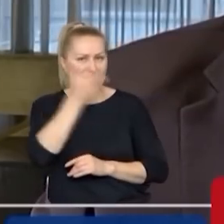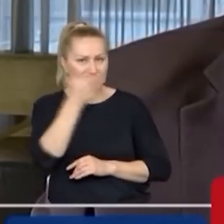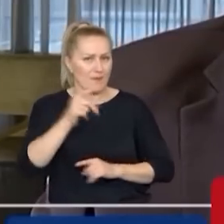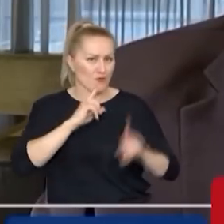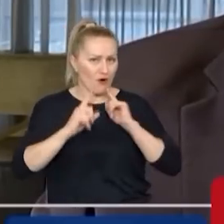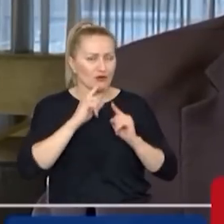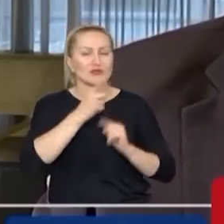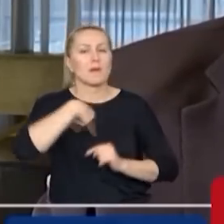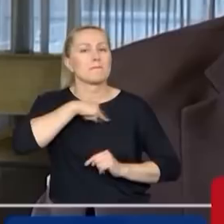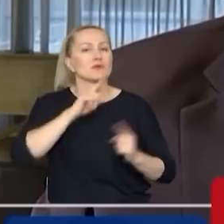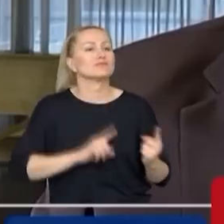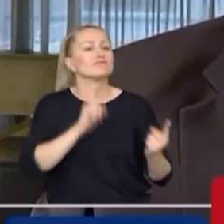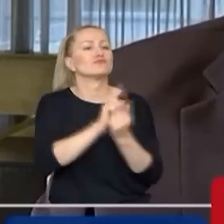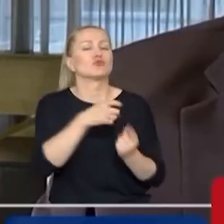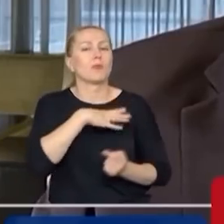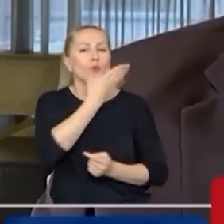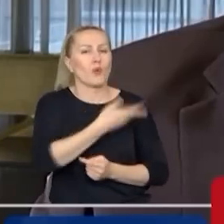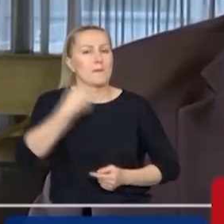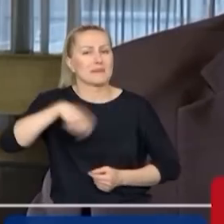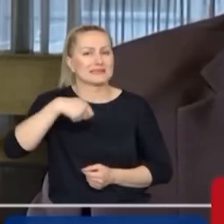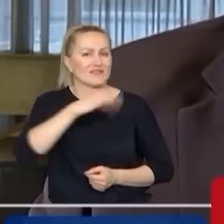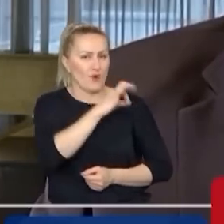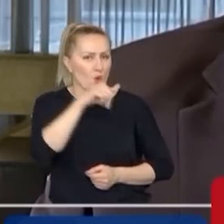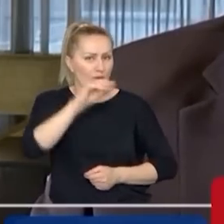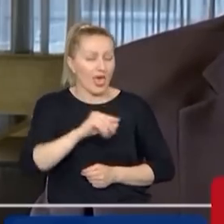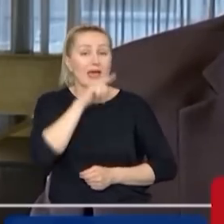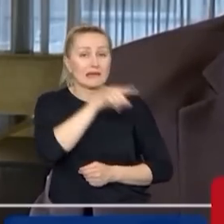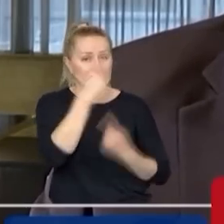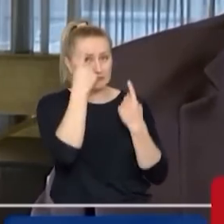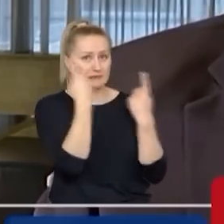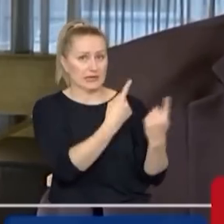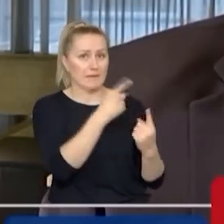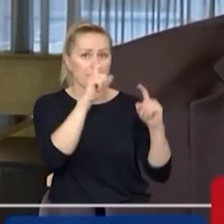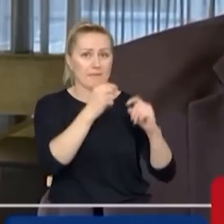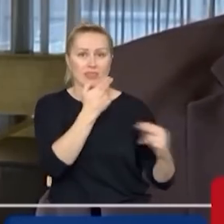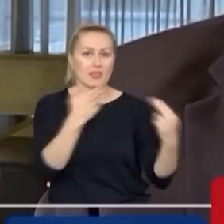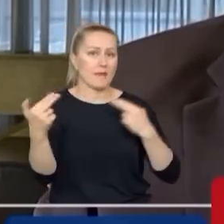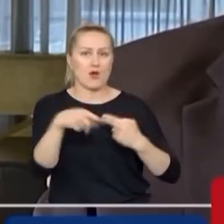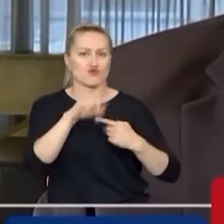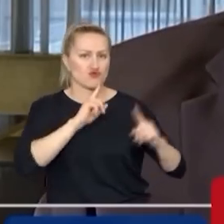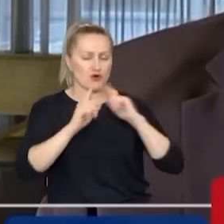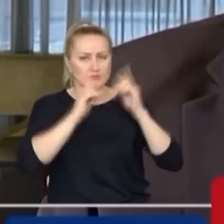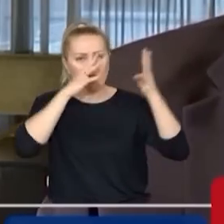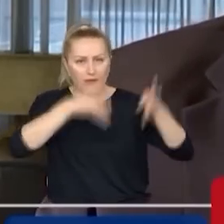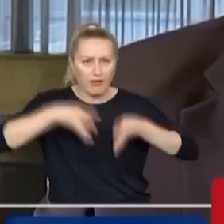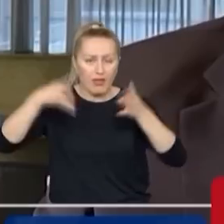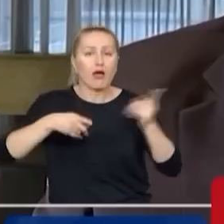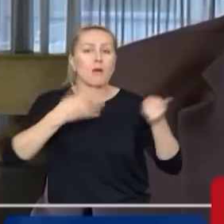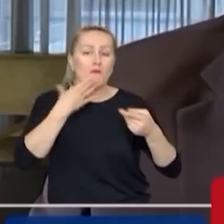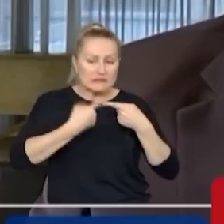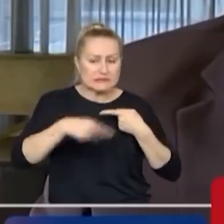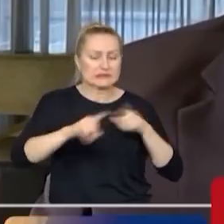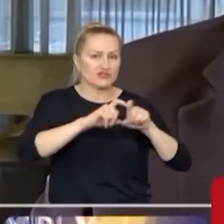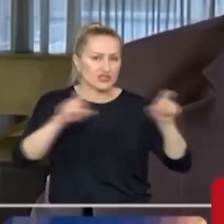podczas spotkania z Charlesem Michelem. Prezydent Unii właśnie sam podjął ten temat i powiedział, że w najbliższym czasie, no ma nadzieję,